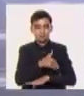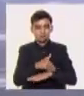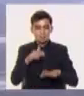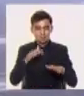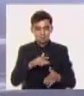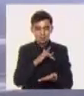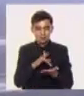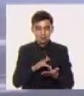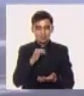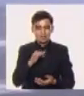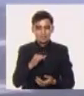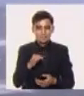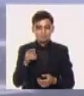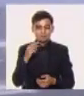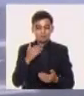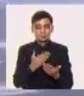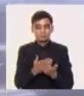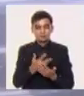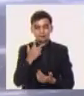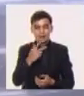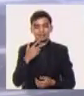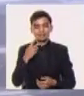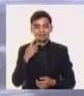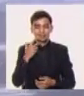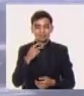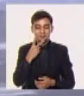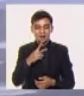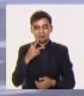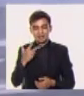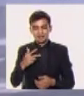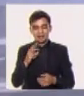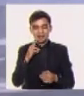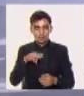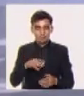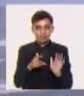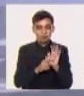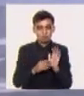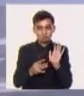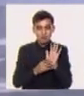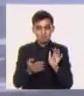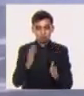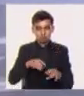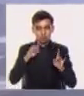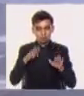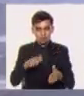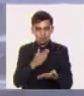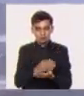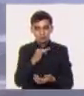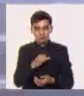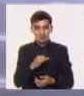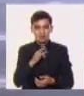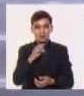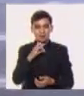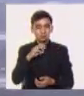Представляете, вот здесь в радиусе 2-3 километров 8 или 9 ресторанов. Вот педучилище, там ресторан,